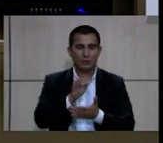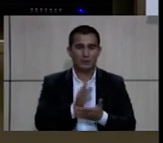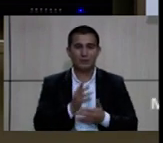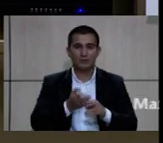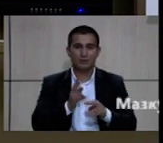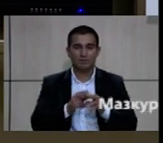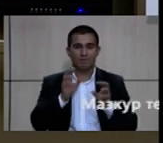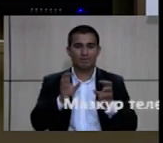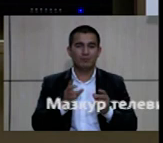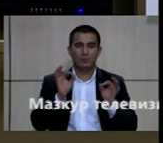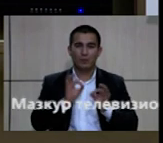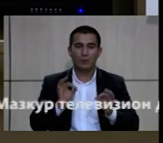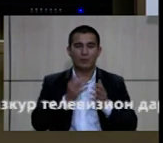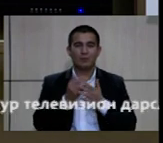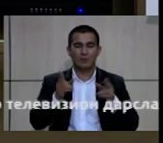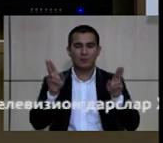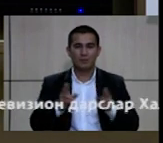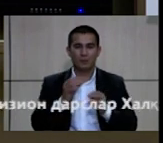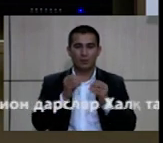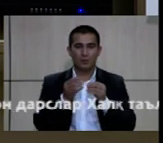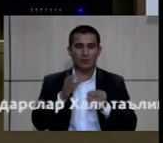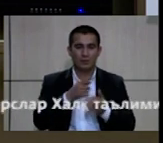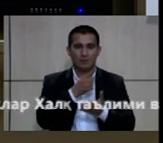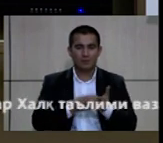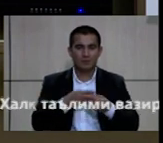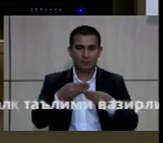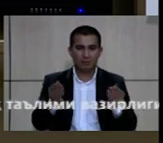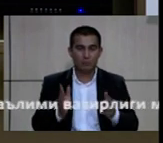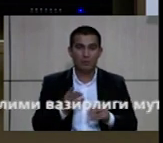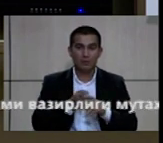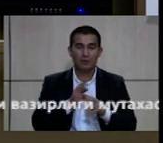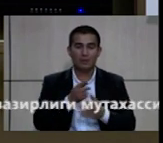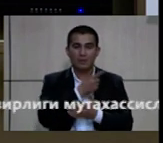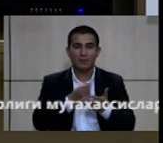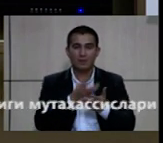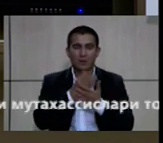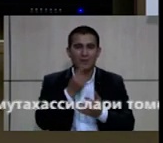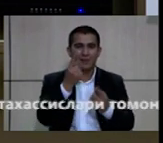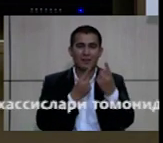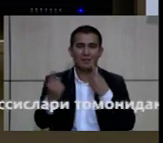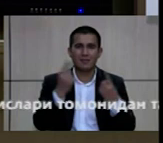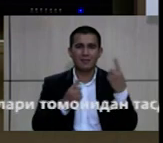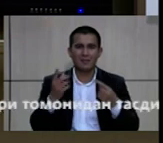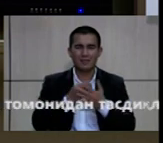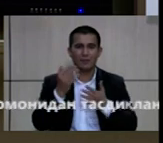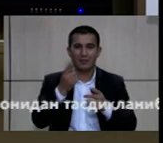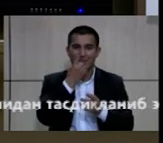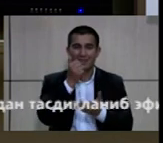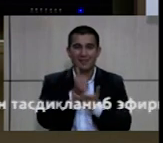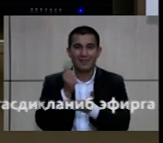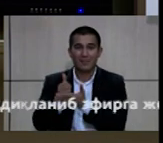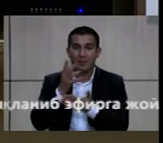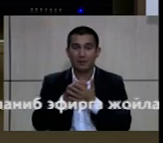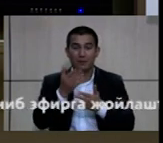o'taman. Sizga 10 savol beriladi. 10 savol har bir savolning murakkab va osonligiga